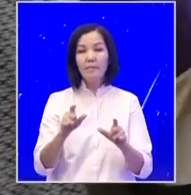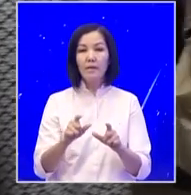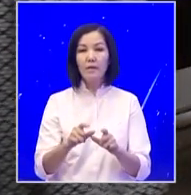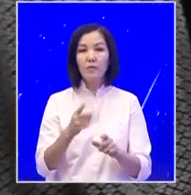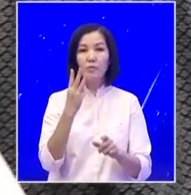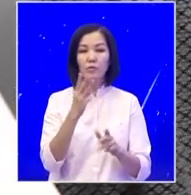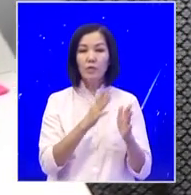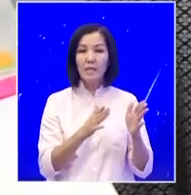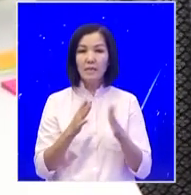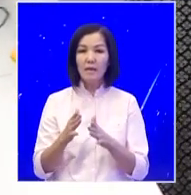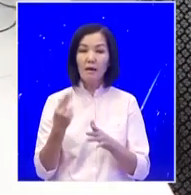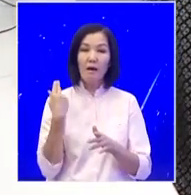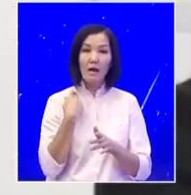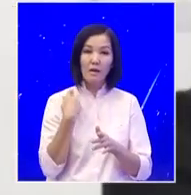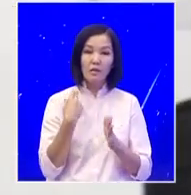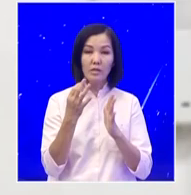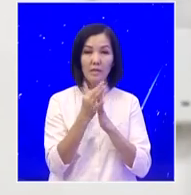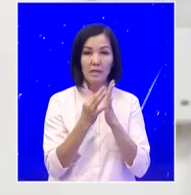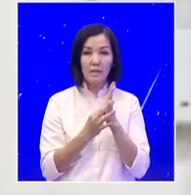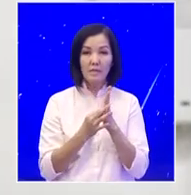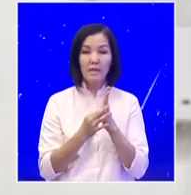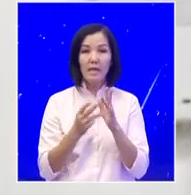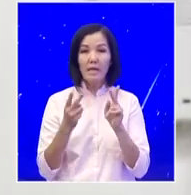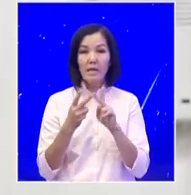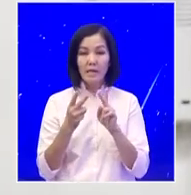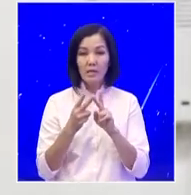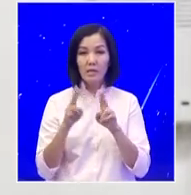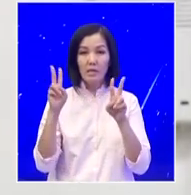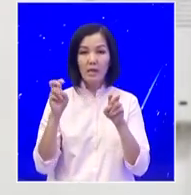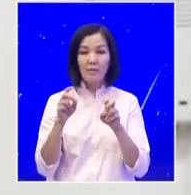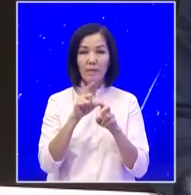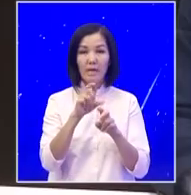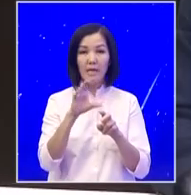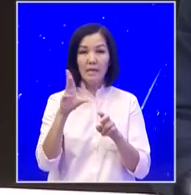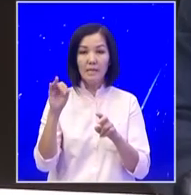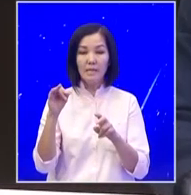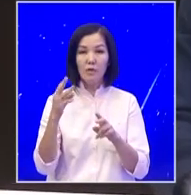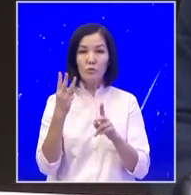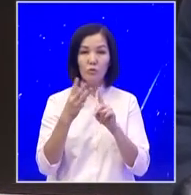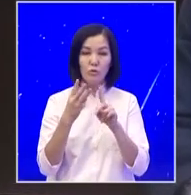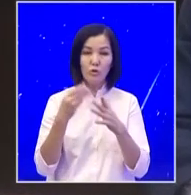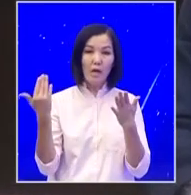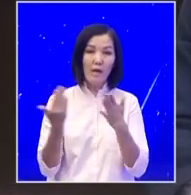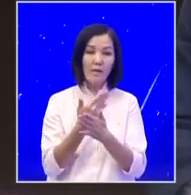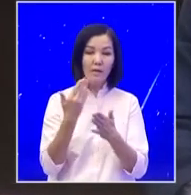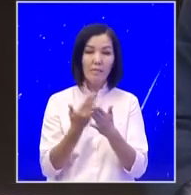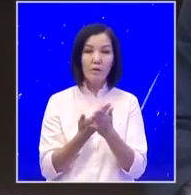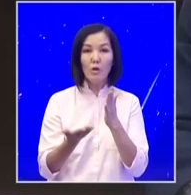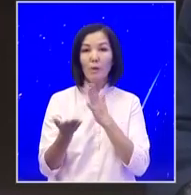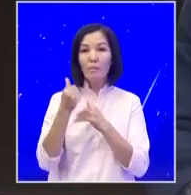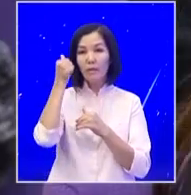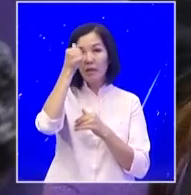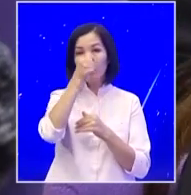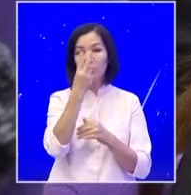3 кезеңнен тұрады. Ағылшын тілінен тест тапсыру, белгілі бір тақырыпта эссе жазу және әңгімелесу. Еске сала кетейік, былтыр магистратураға